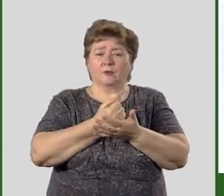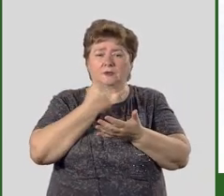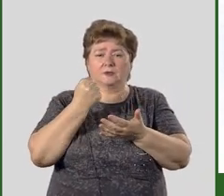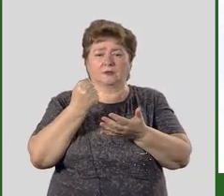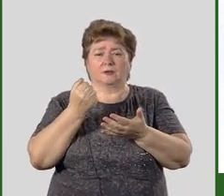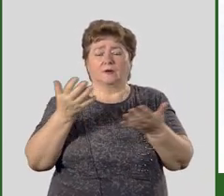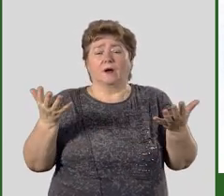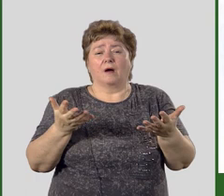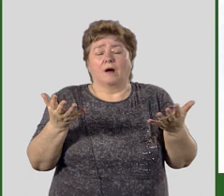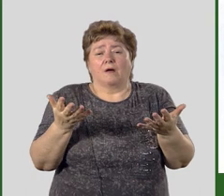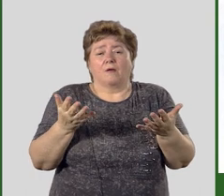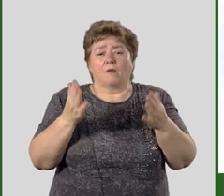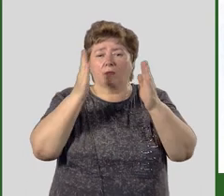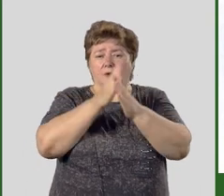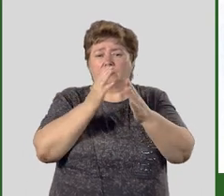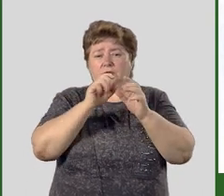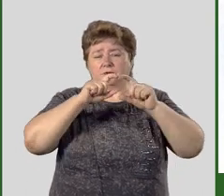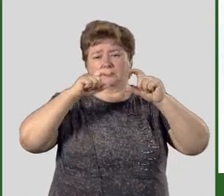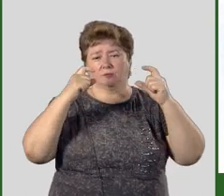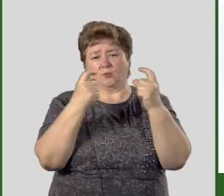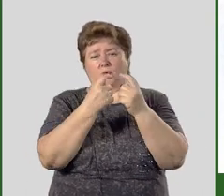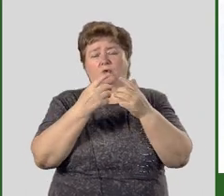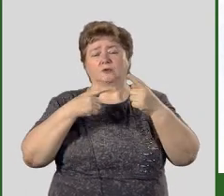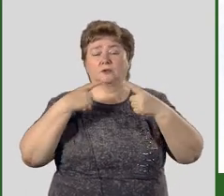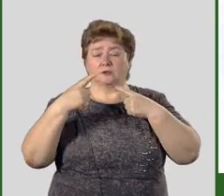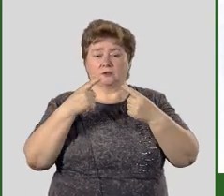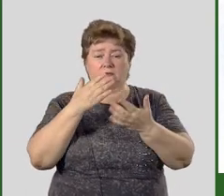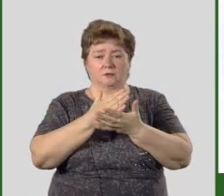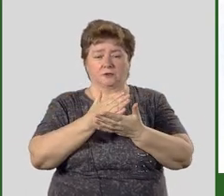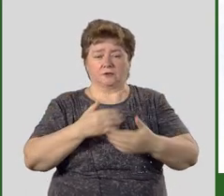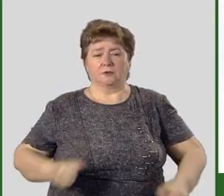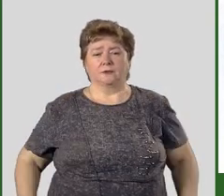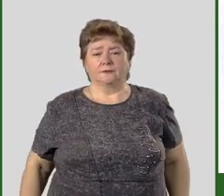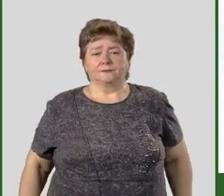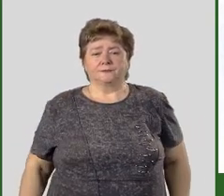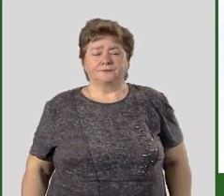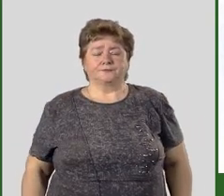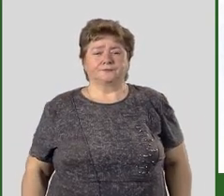Определите, о каком климатическом поясе идет речь.